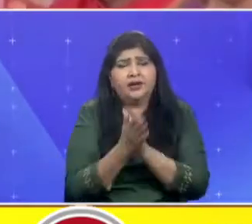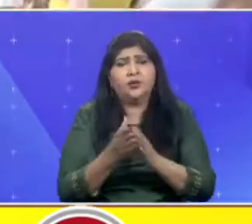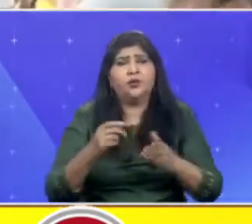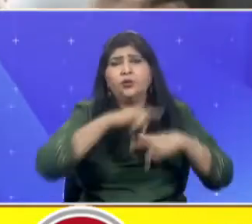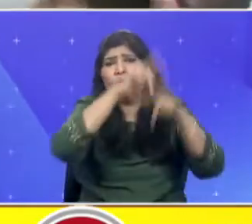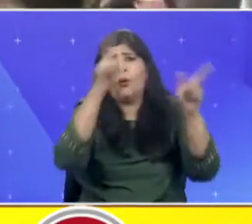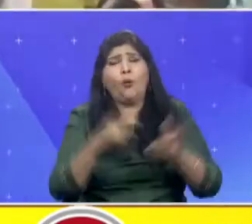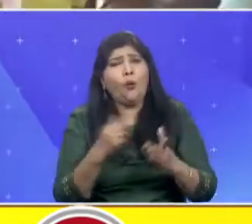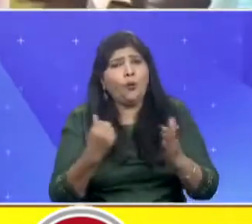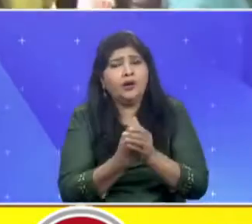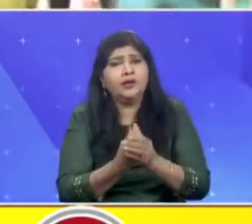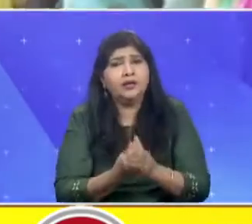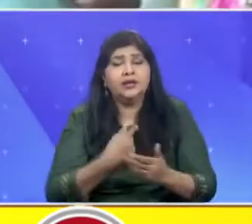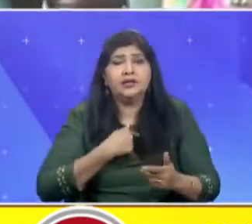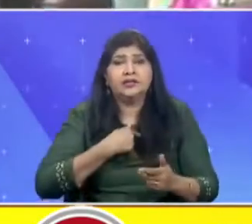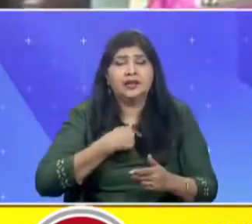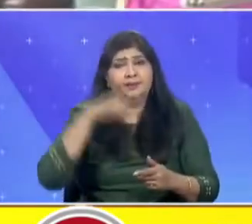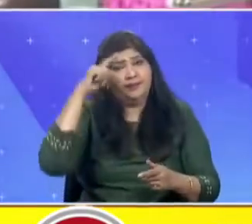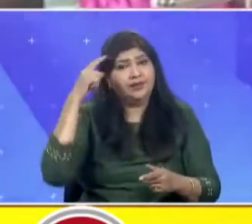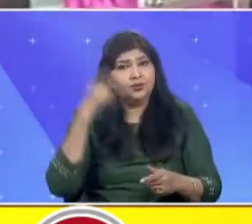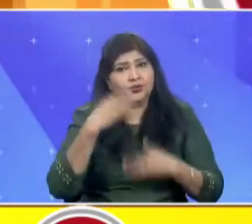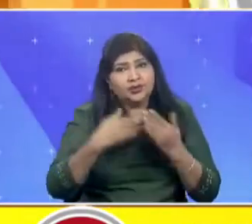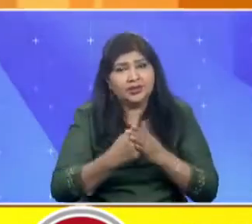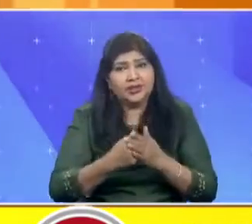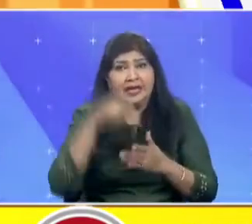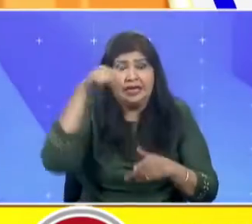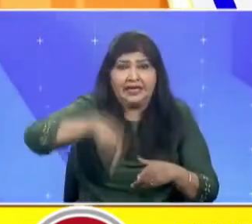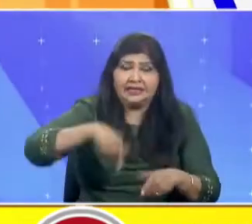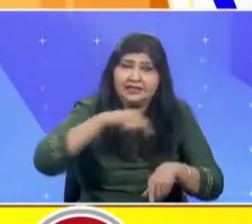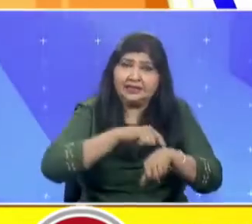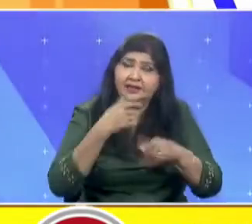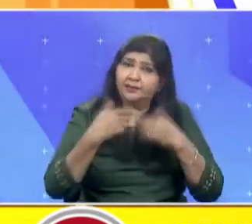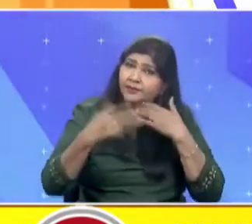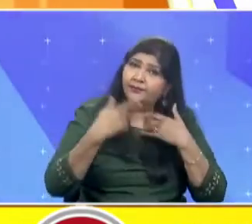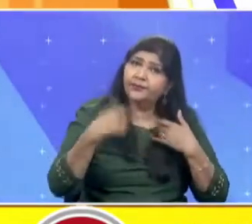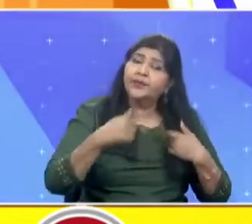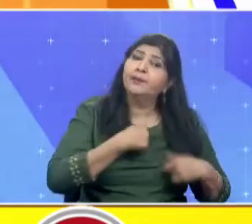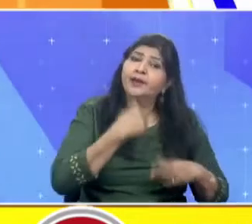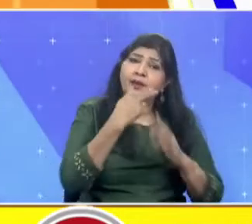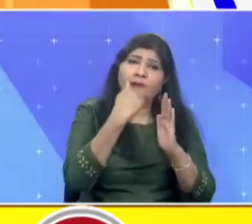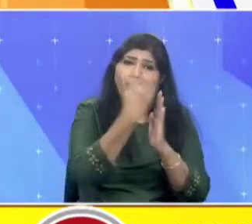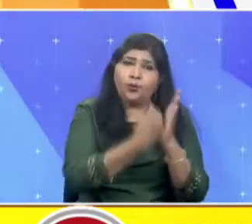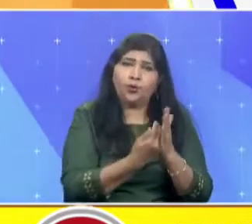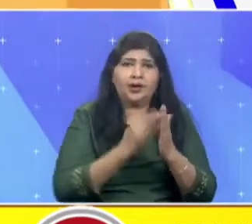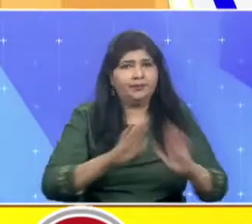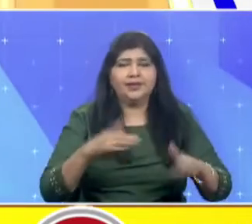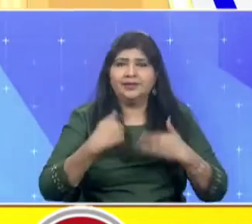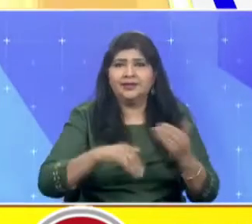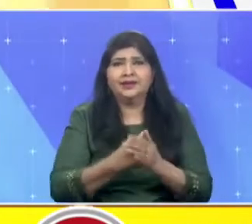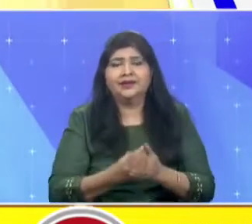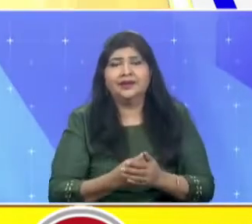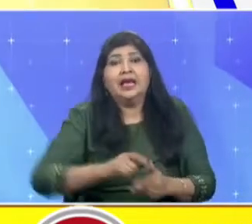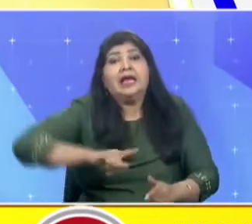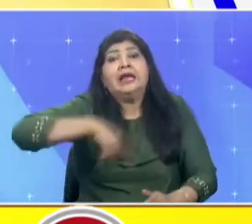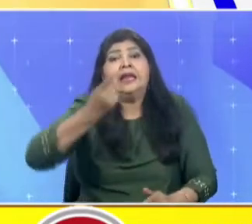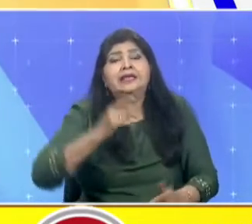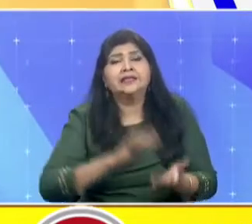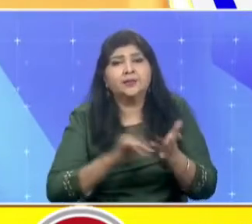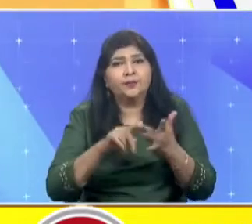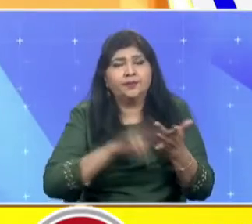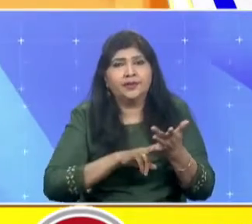करें, सबकी यही कामना है। इस बार मन की बात में इतना ही। अगले